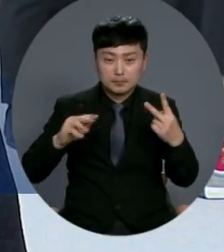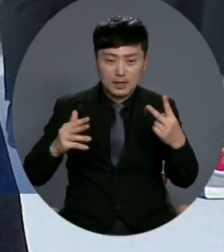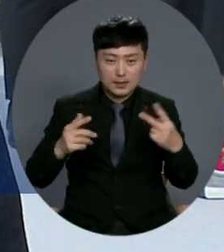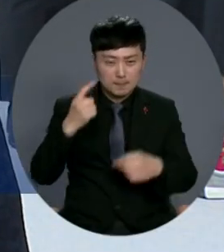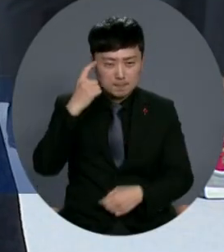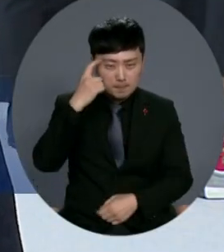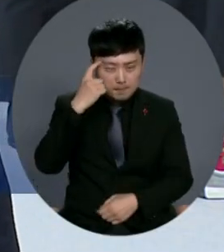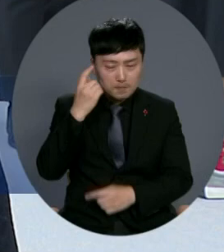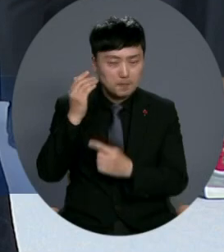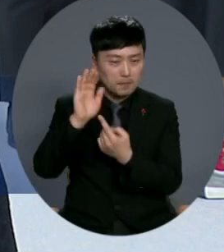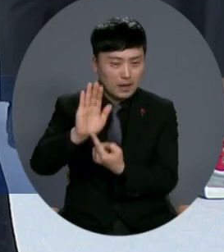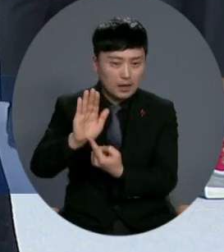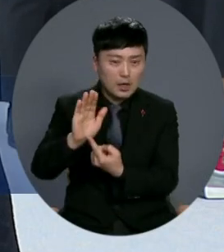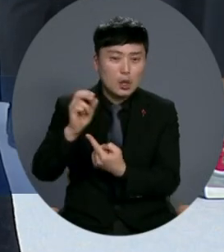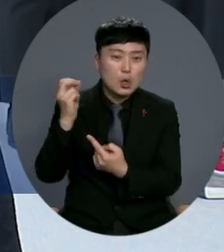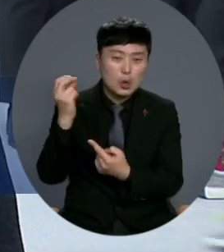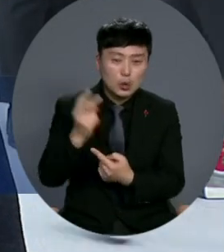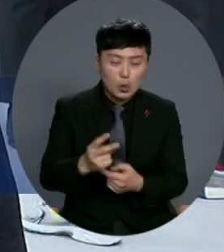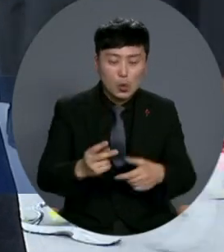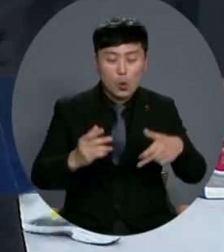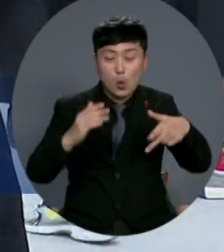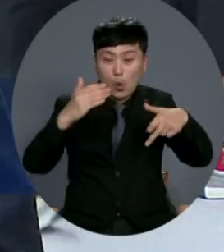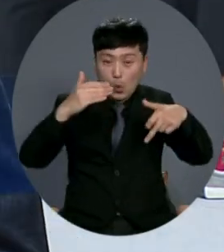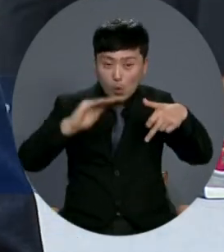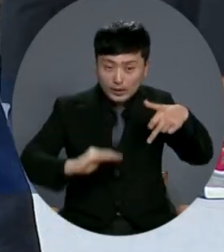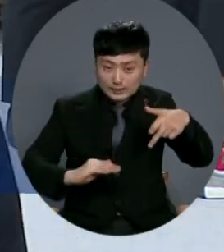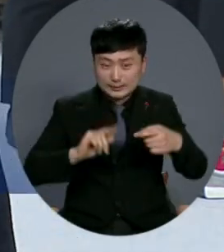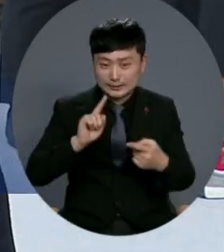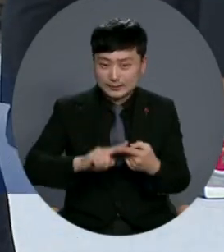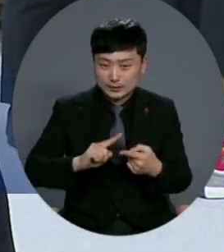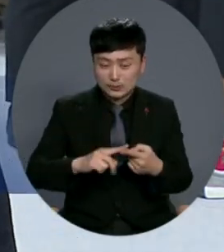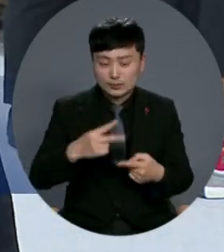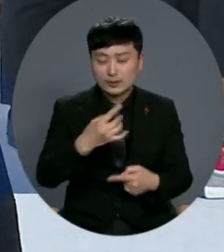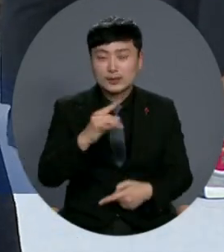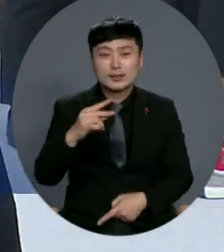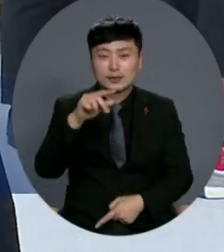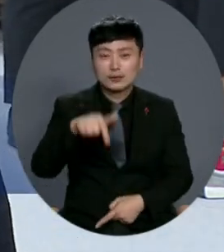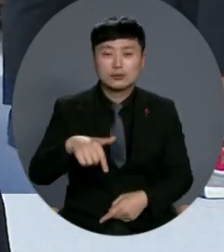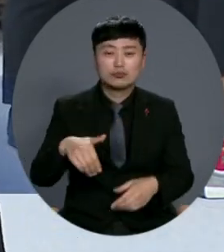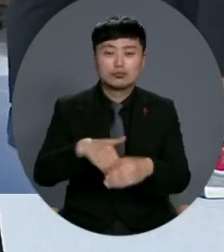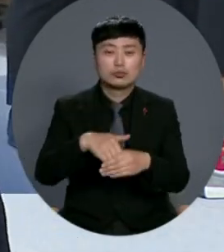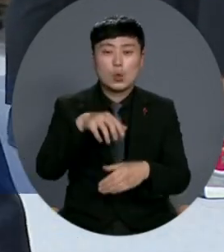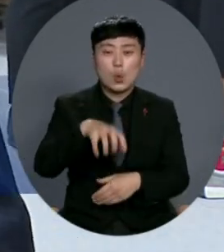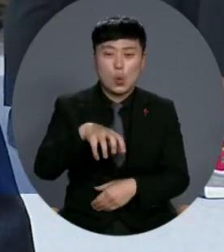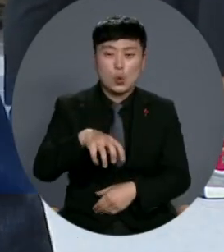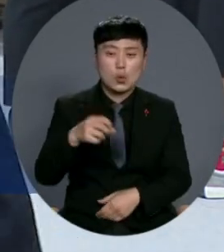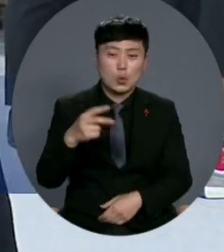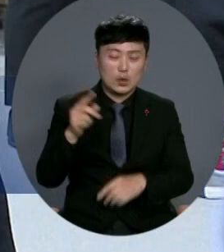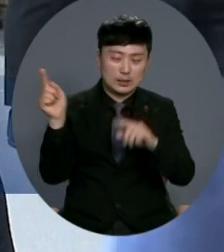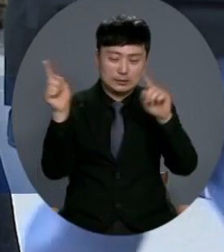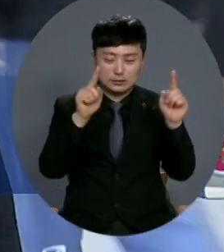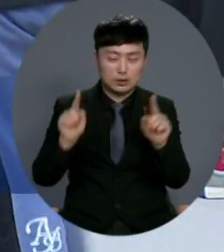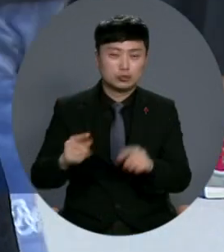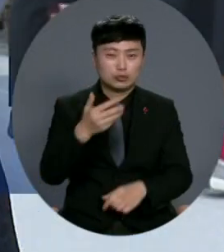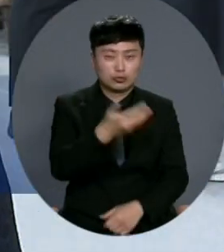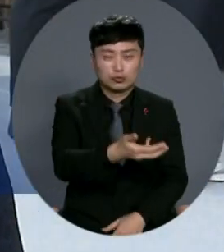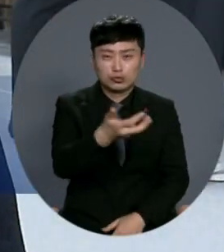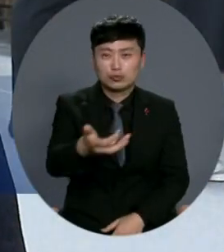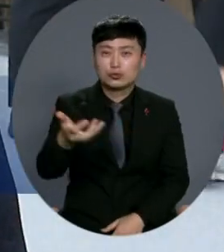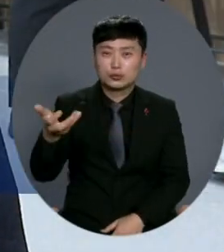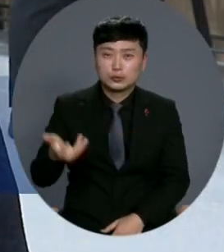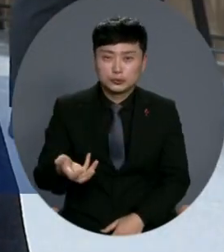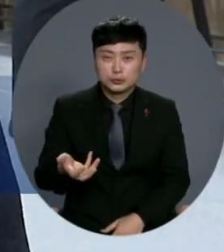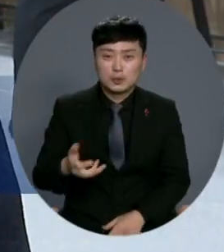부분도 있지만 공연의 콘텐츠를 올리면서 이것이 지금 이 대동문화 전당에서뿐만 하는 것이 아니라 전국으로 알려지는